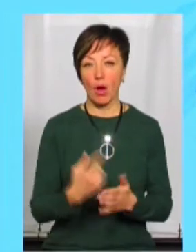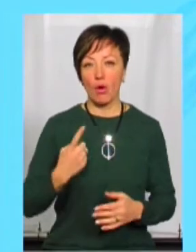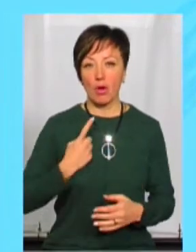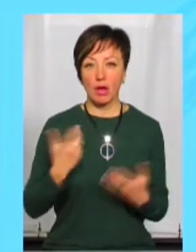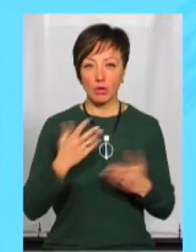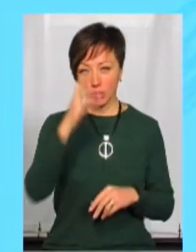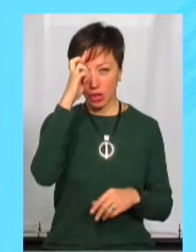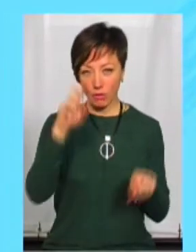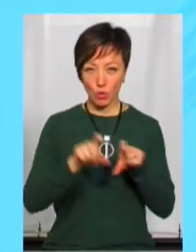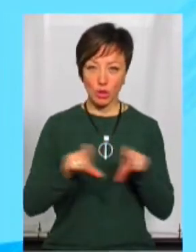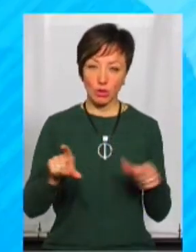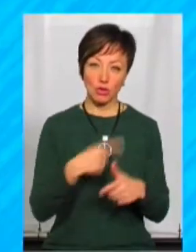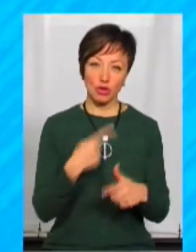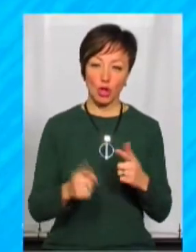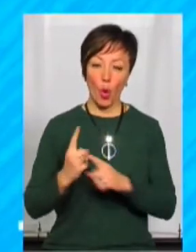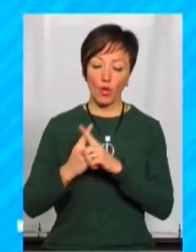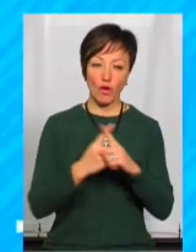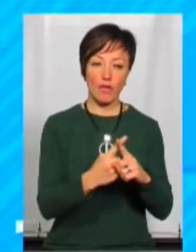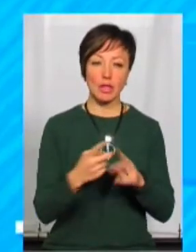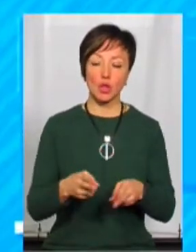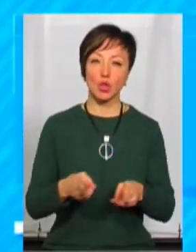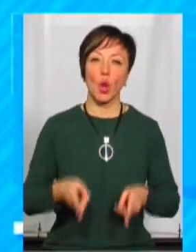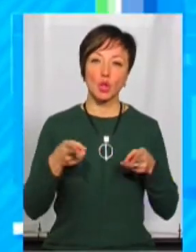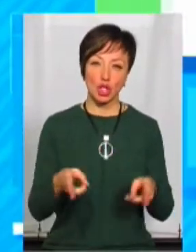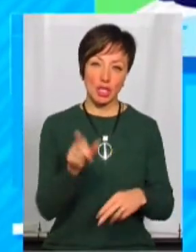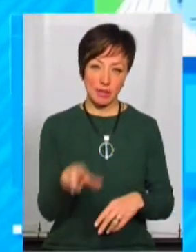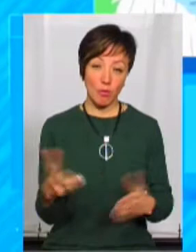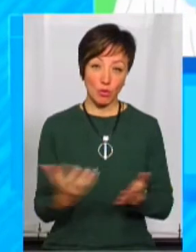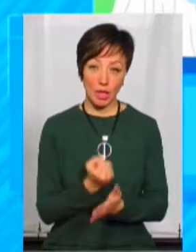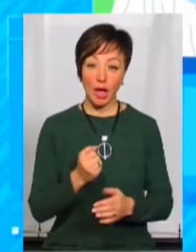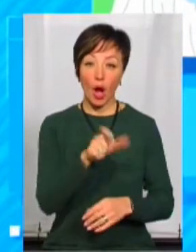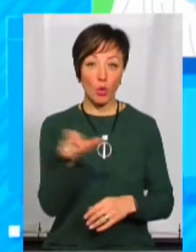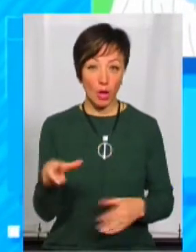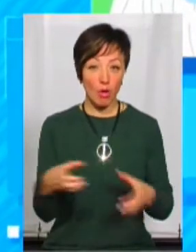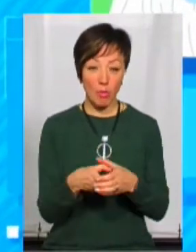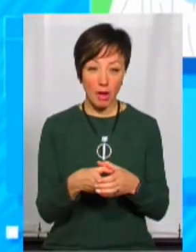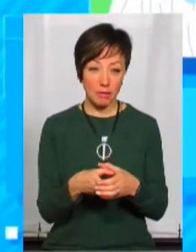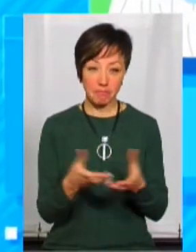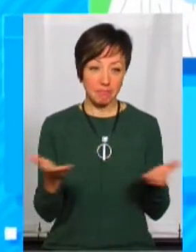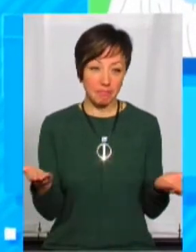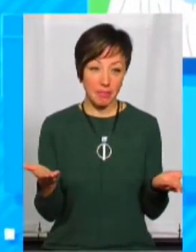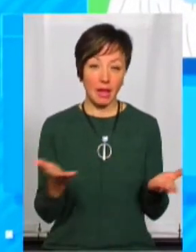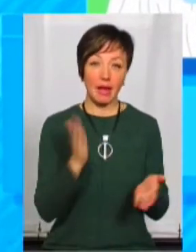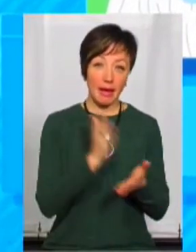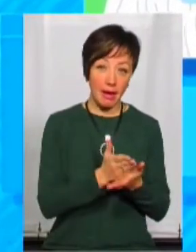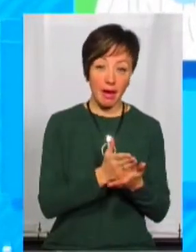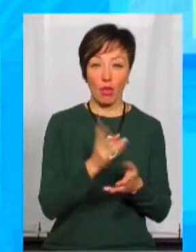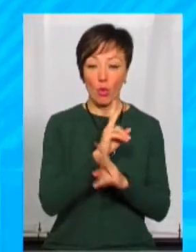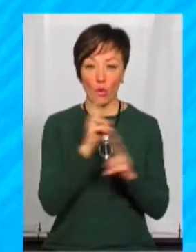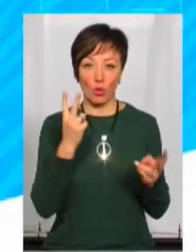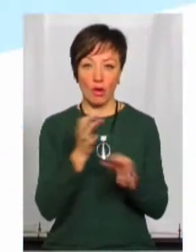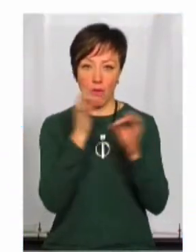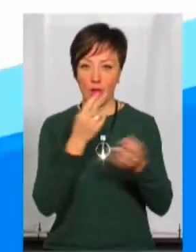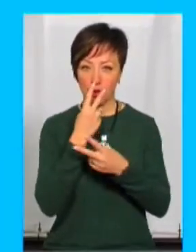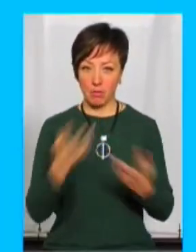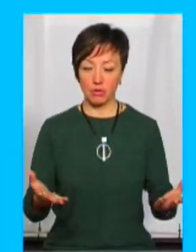якусь державну установу чи конвоювати злочинців. От і виходить, що для мешканців громади Андрій як снігова людина. Чути-чули, але ніхто ніколи не